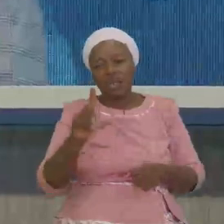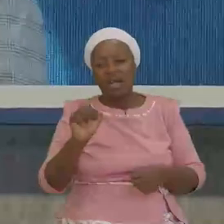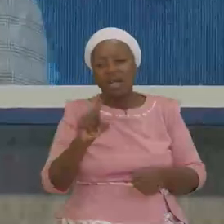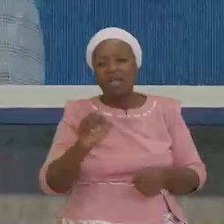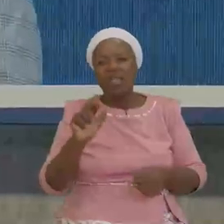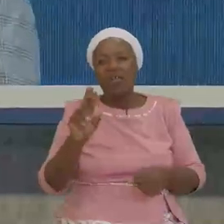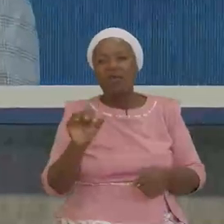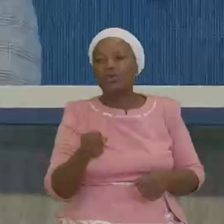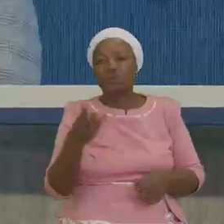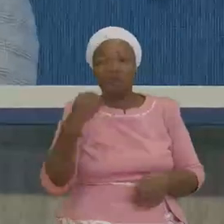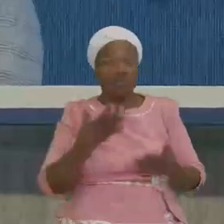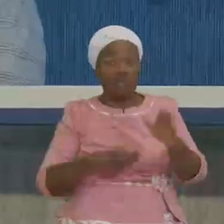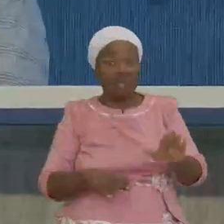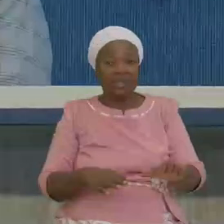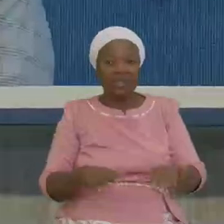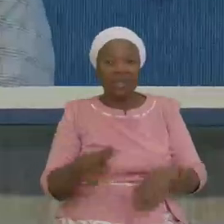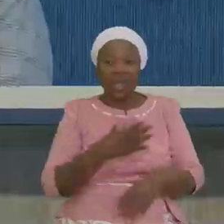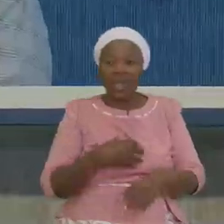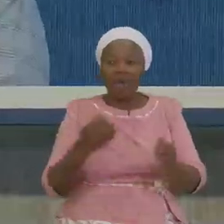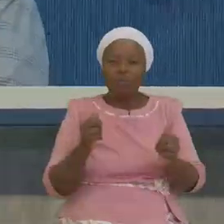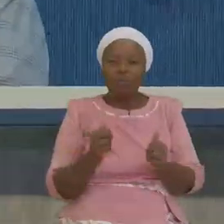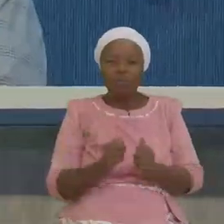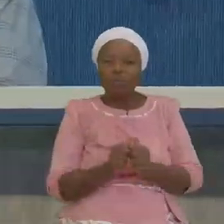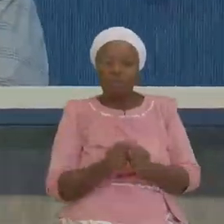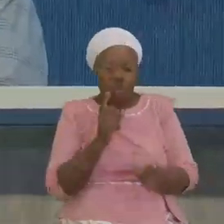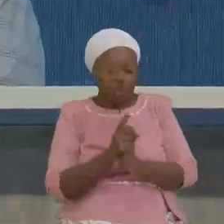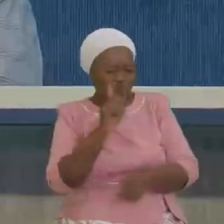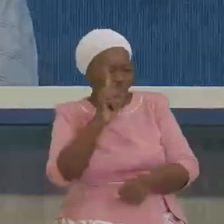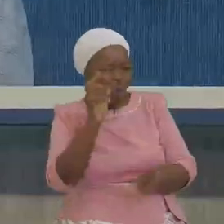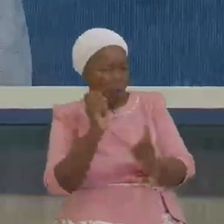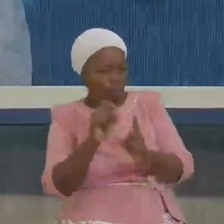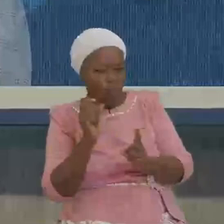elle a été guérie. Lazare était mort.